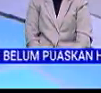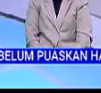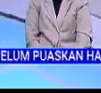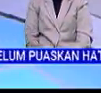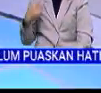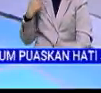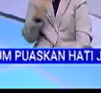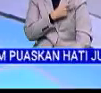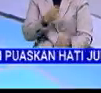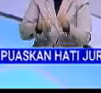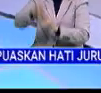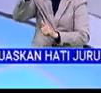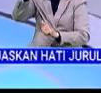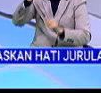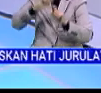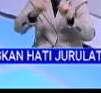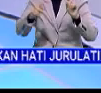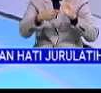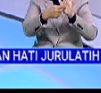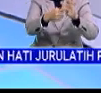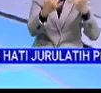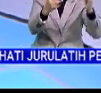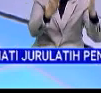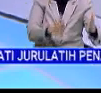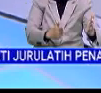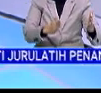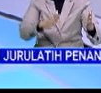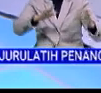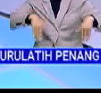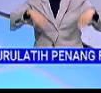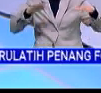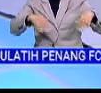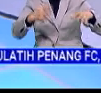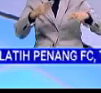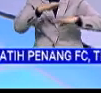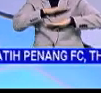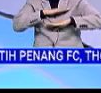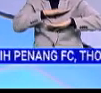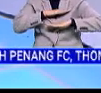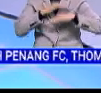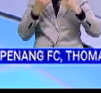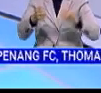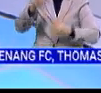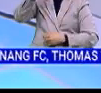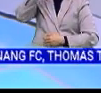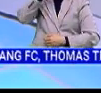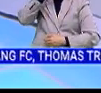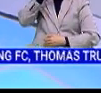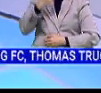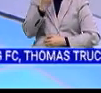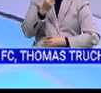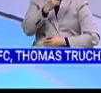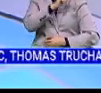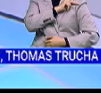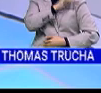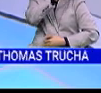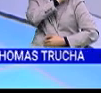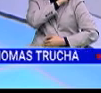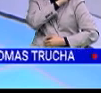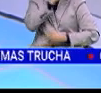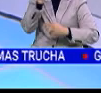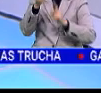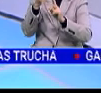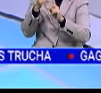Kami menang tapi prestasi pemain belum mencapai tahap yang memuaskan. Ketegasan itu disuarakan Ketua Jurulatih Penang